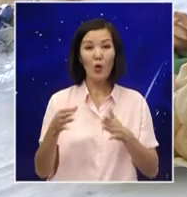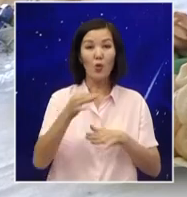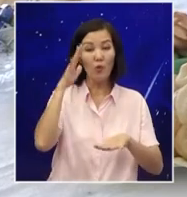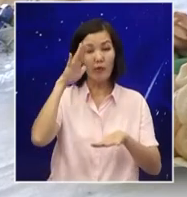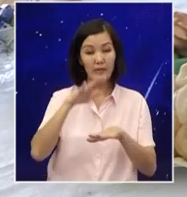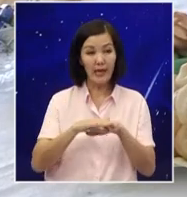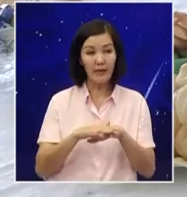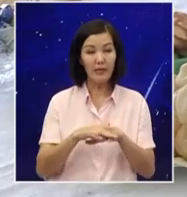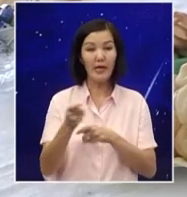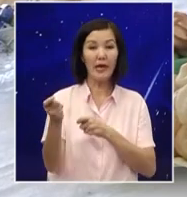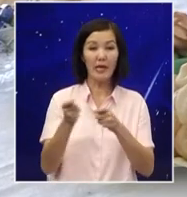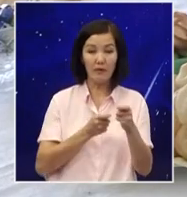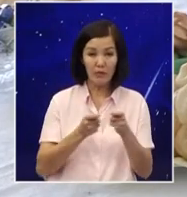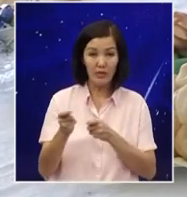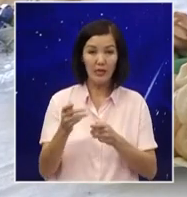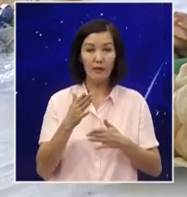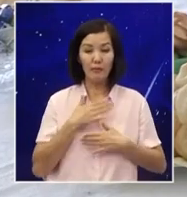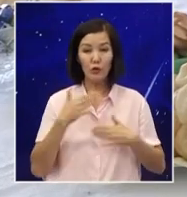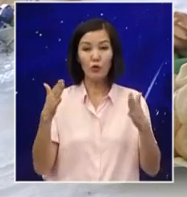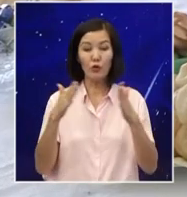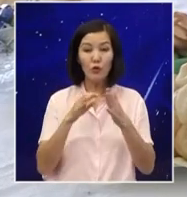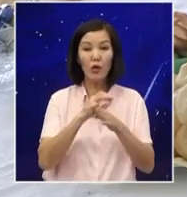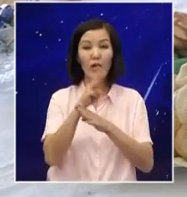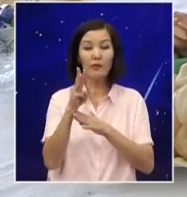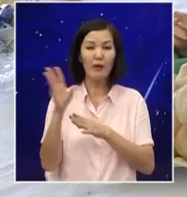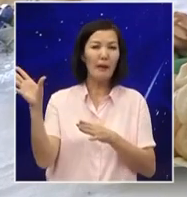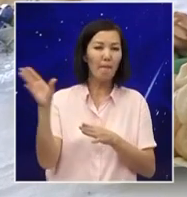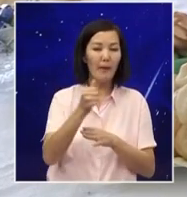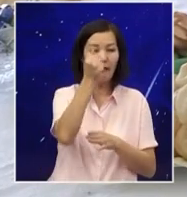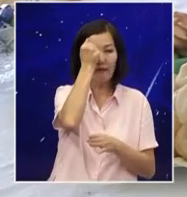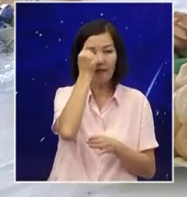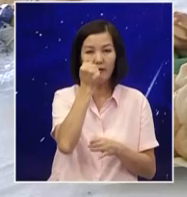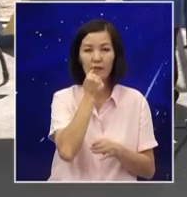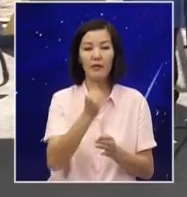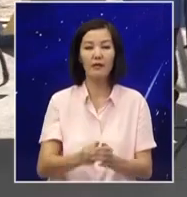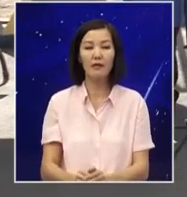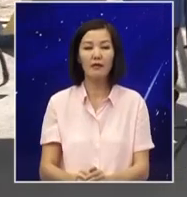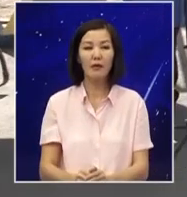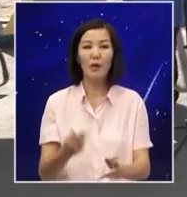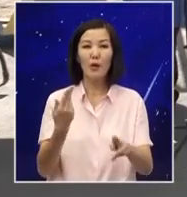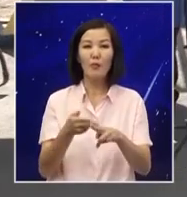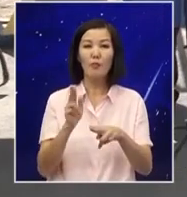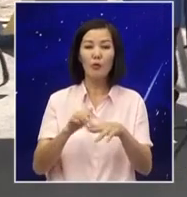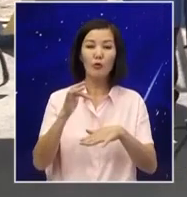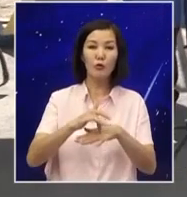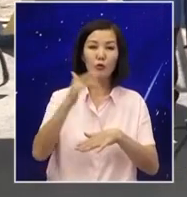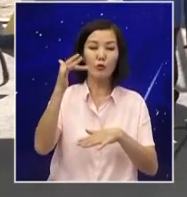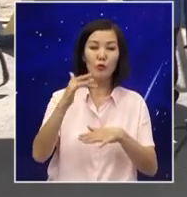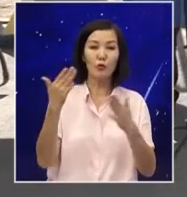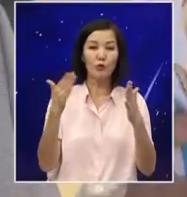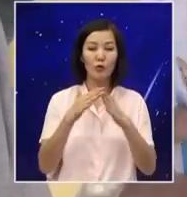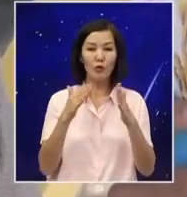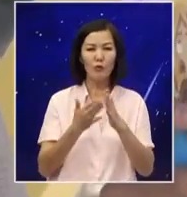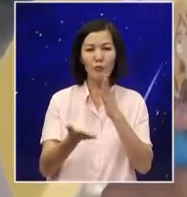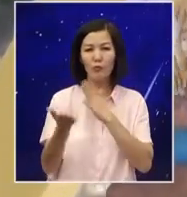әкіміне осы бізді баспанамен қамтамасыз етіп жатқан бәріне алғысым шексіз. Бұл көпқабатты коммуналдық тұрғын үйдің